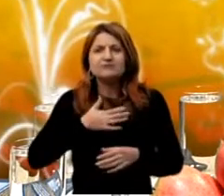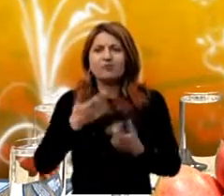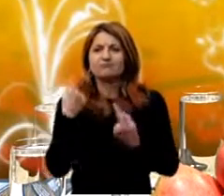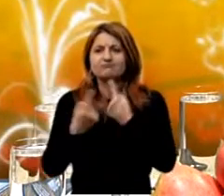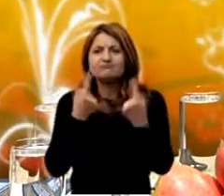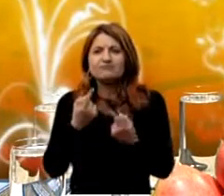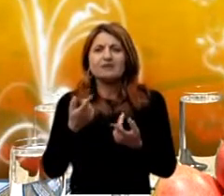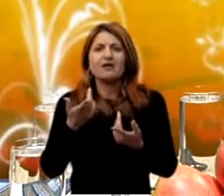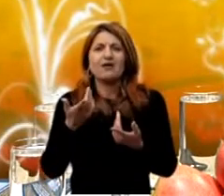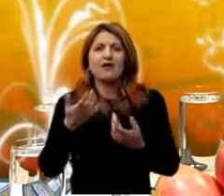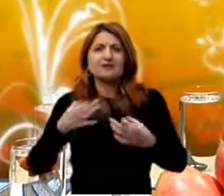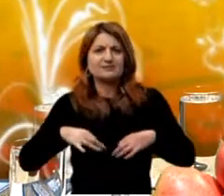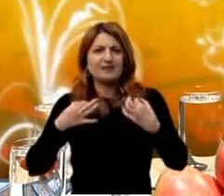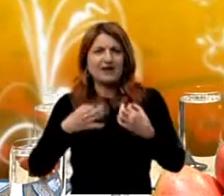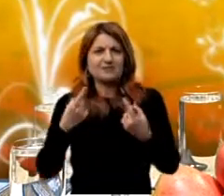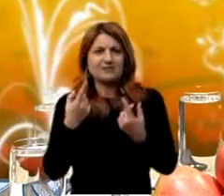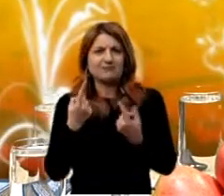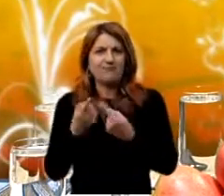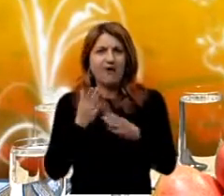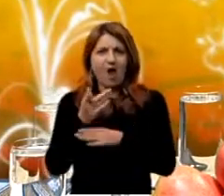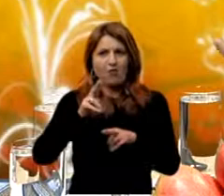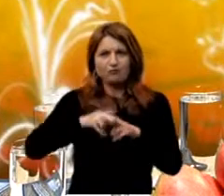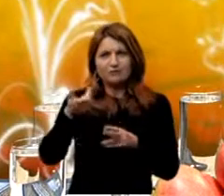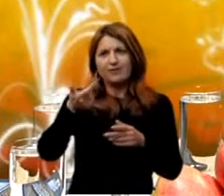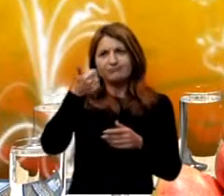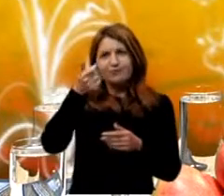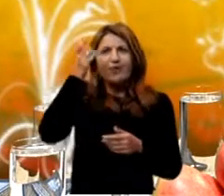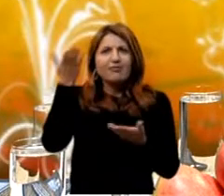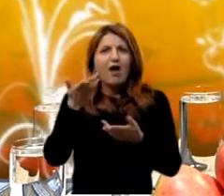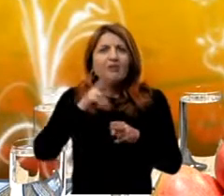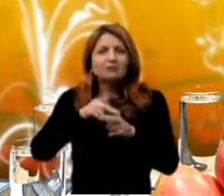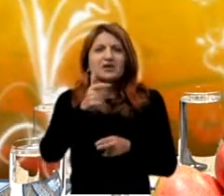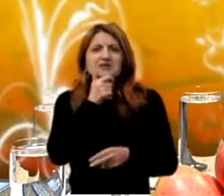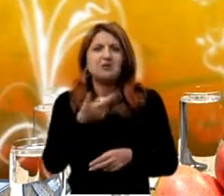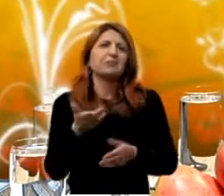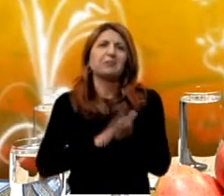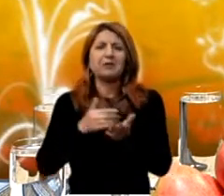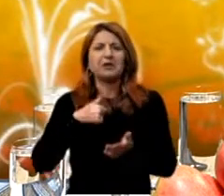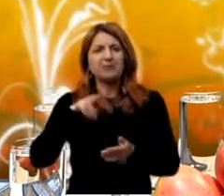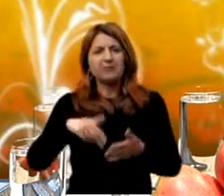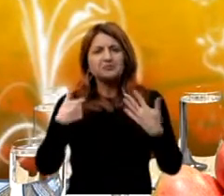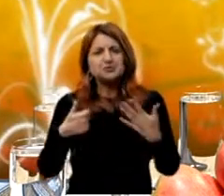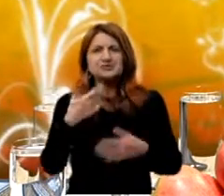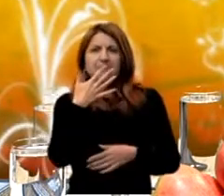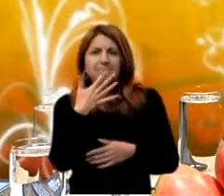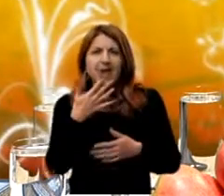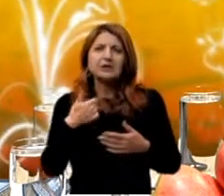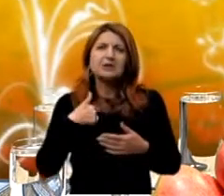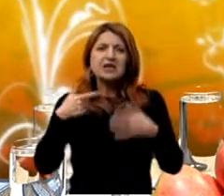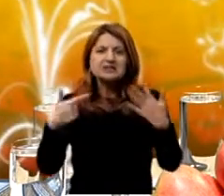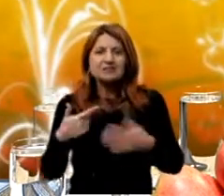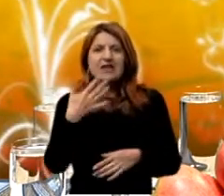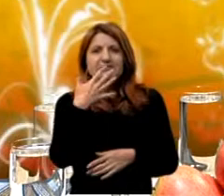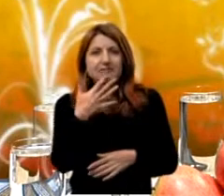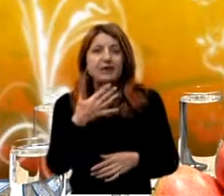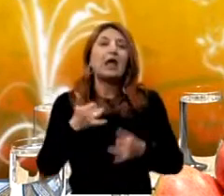u starijoj životnoj dobi. Tako da ne mislite baš da sad ja imam tu negdje 65 pa 75, e sad ću ja